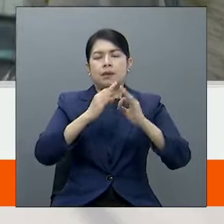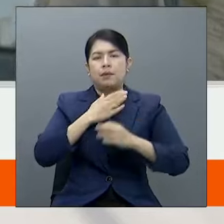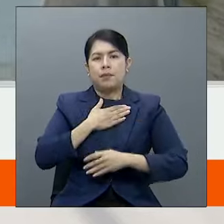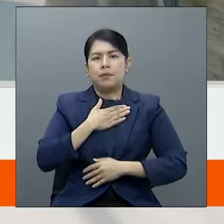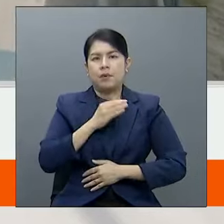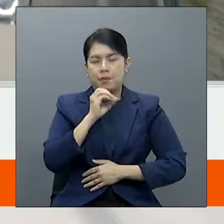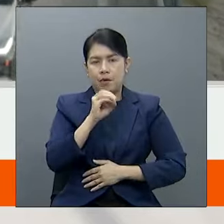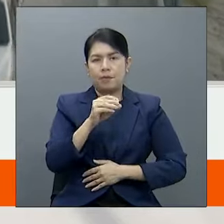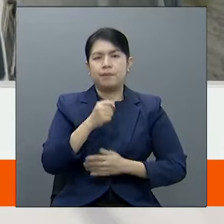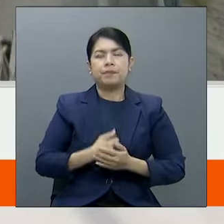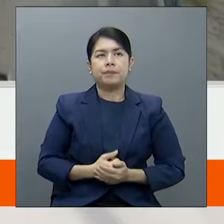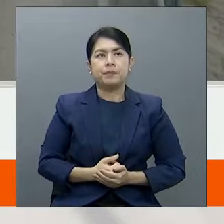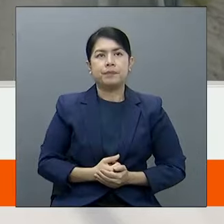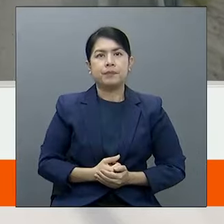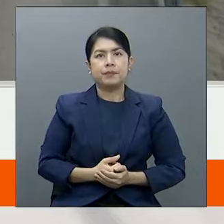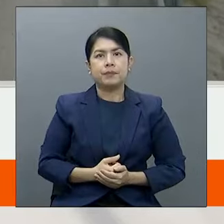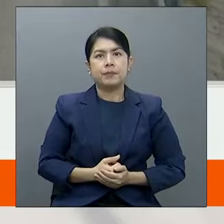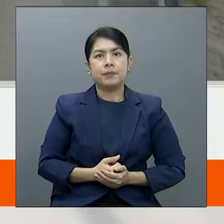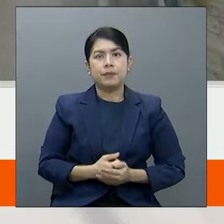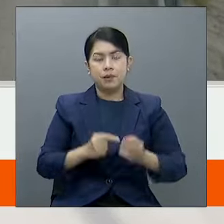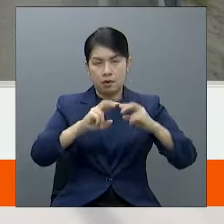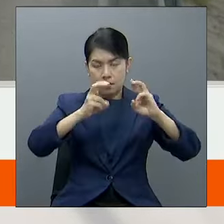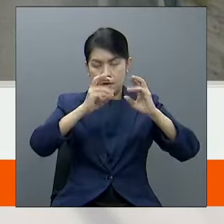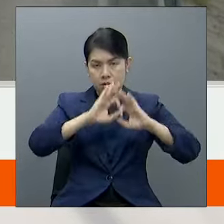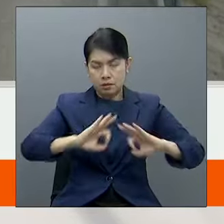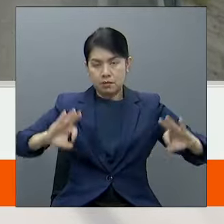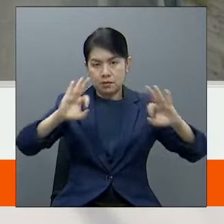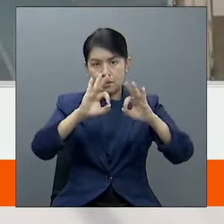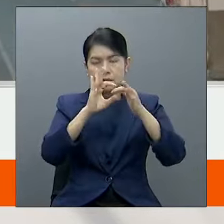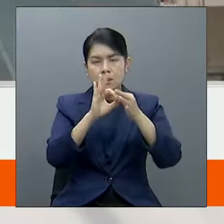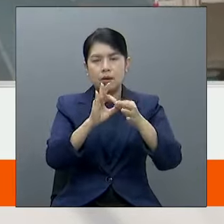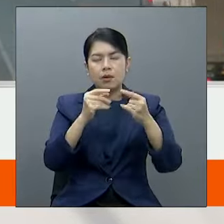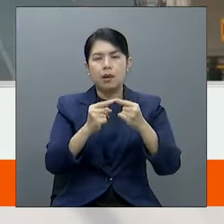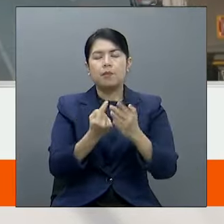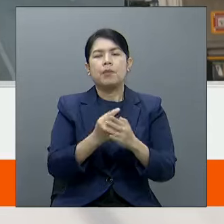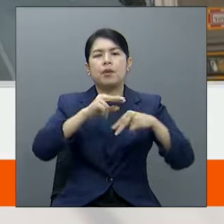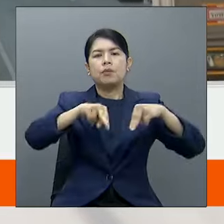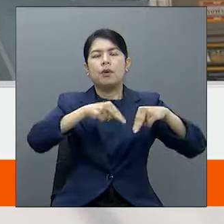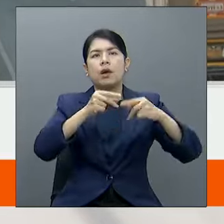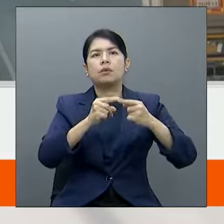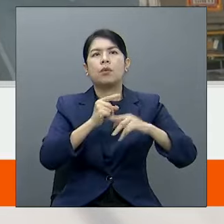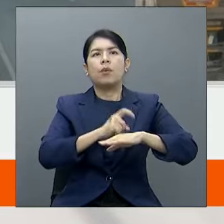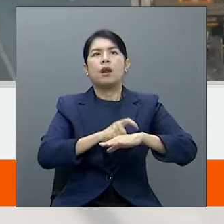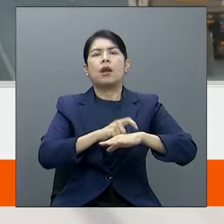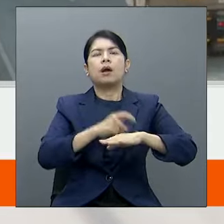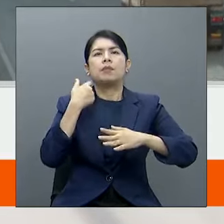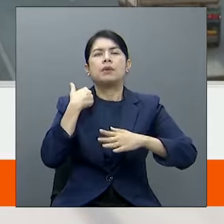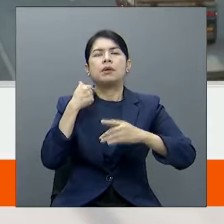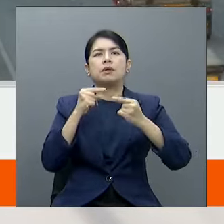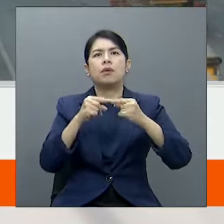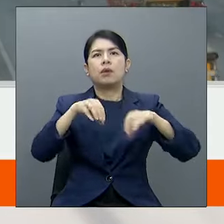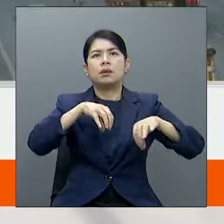ข้อเท็จจริงนะครับประเด็นหนึ่งก็คือว่าการควบคุมระยะเวลาที่งบประมาณจะม